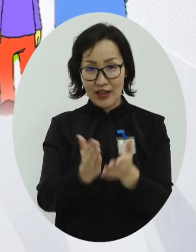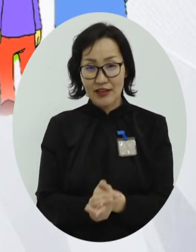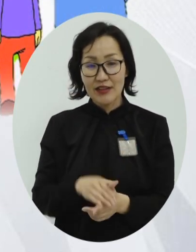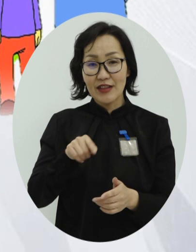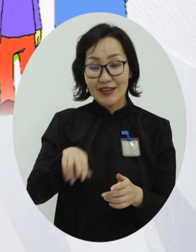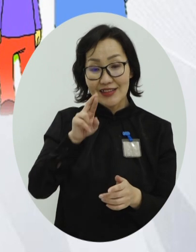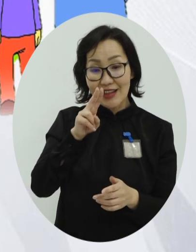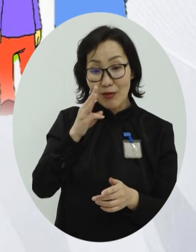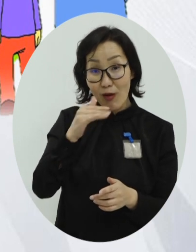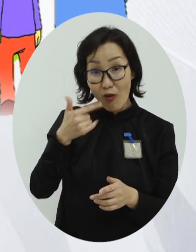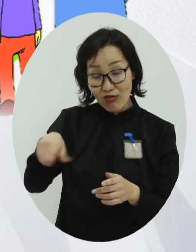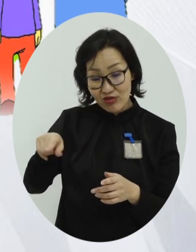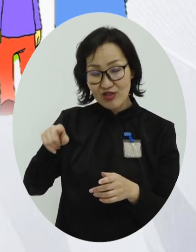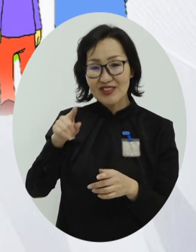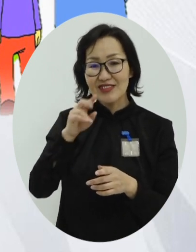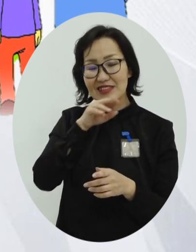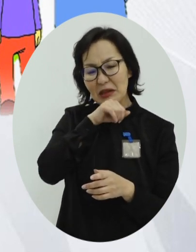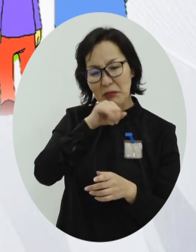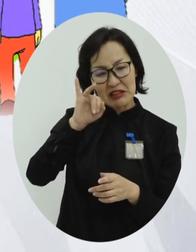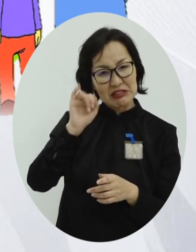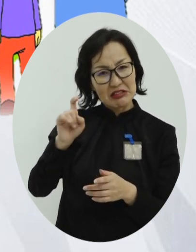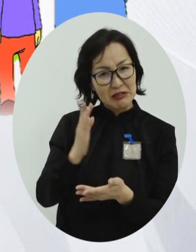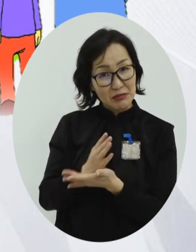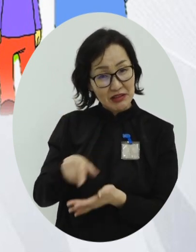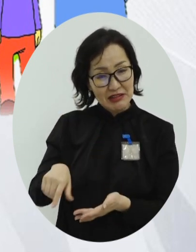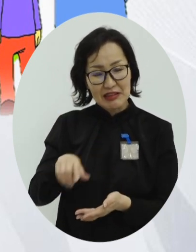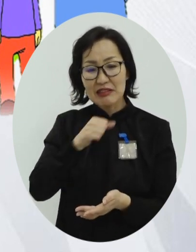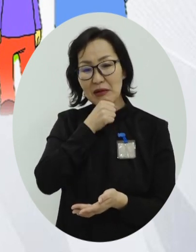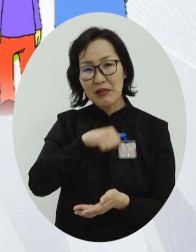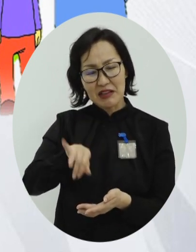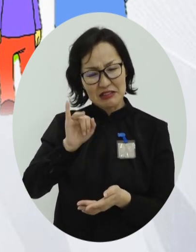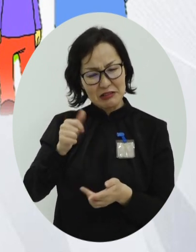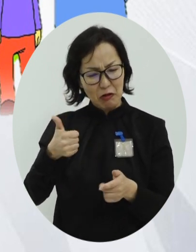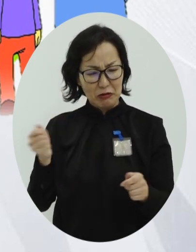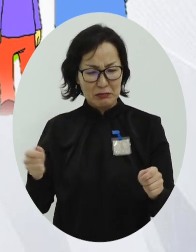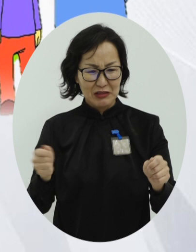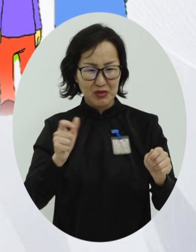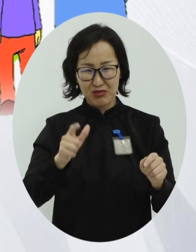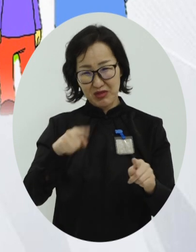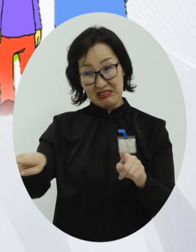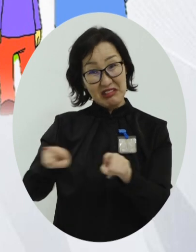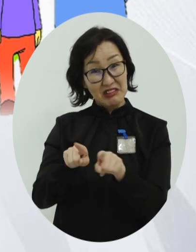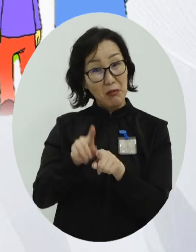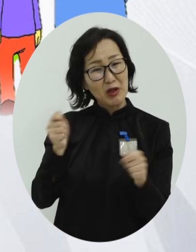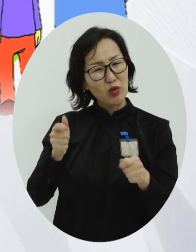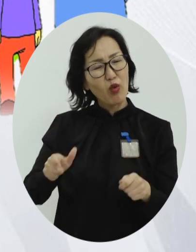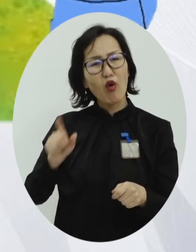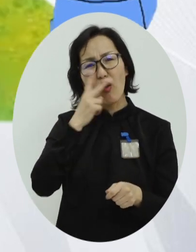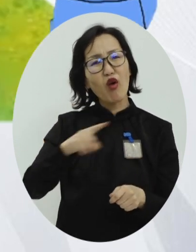хүүхдүүдээ. Ядмаа гуанх ямаа ихтэй, ямааг ядмаа гуа шиг сайхан малддаг хүн тун